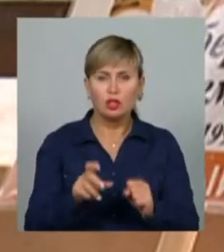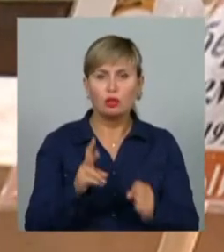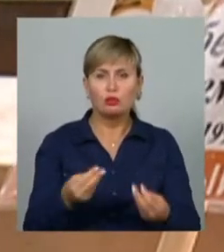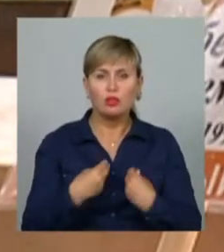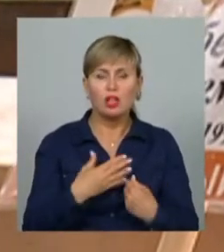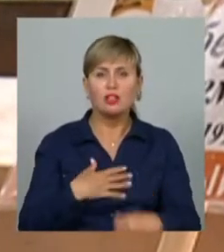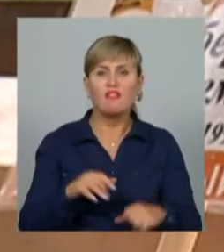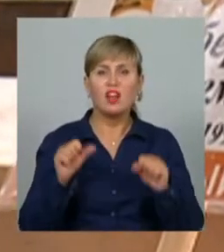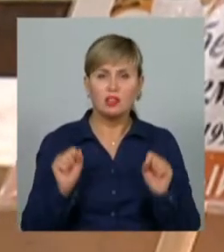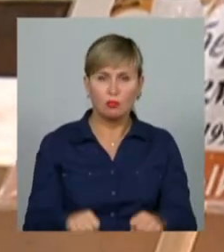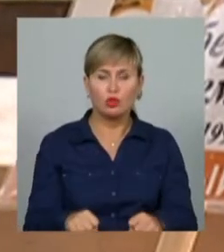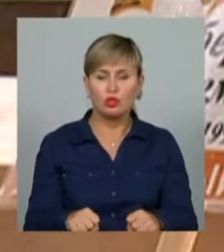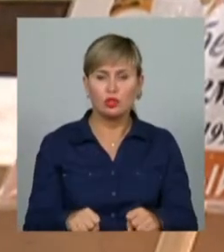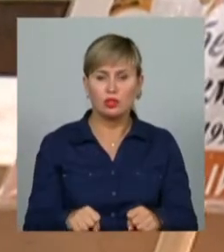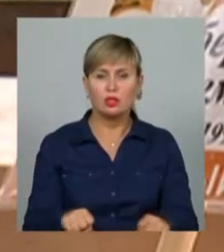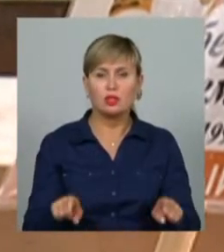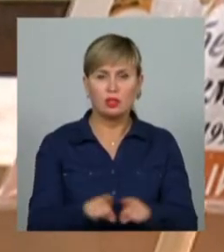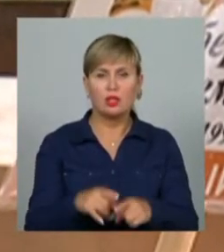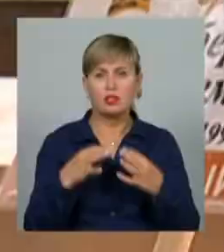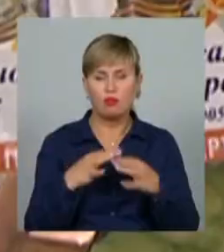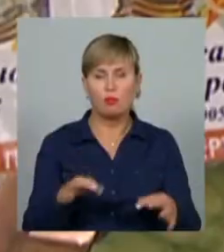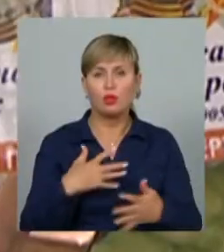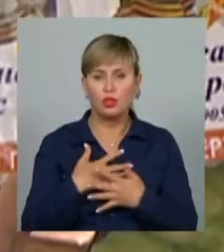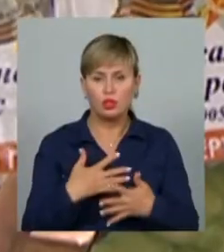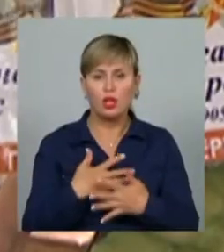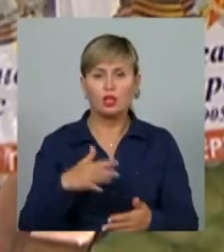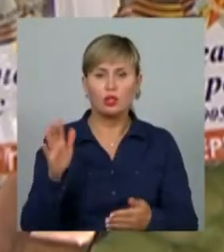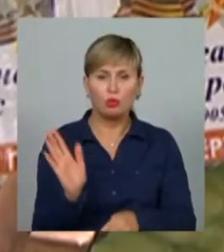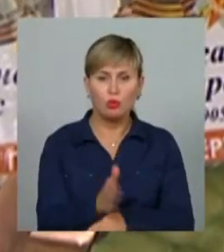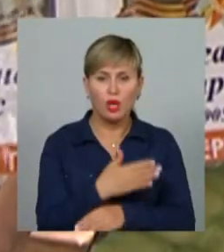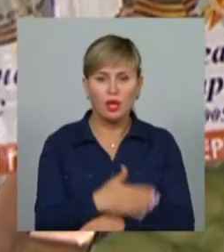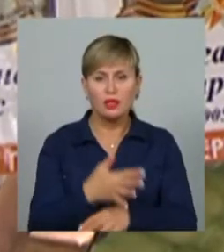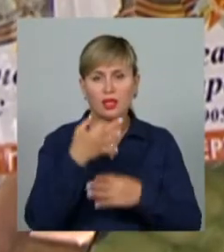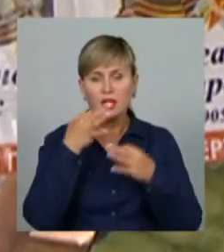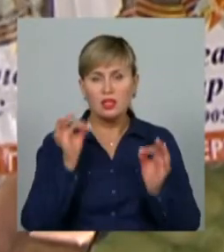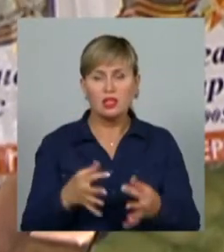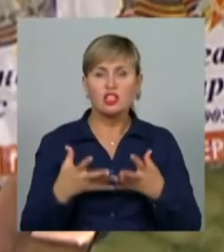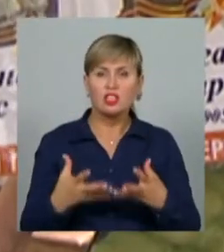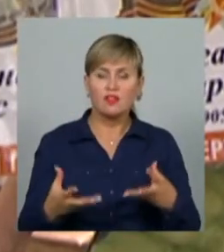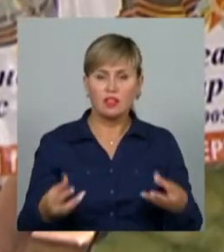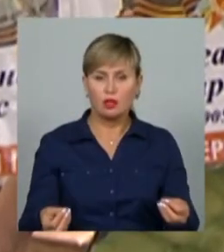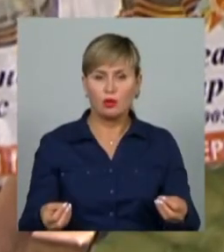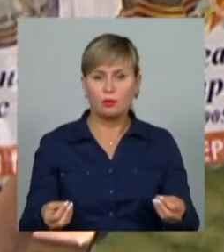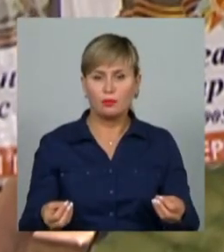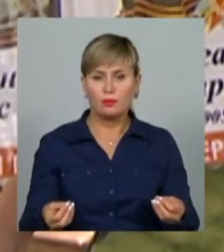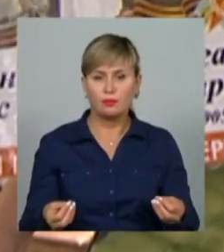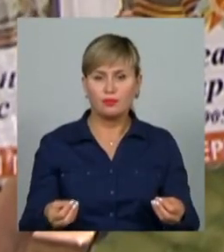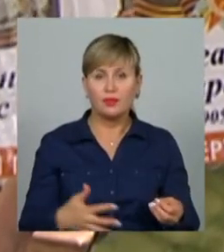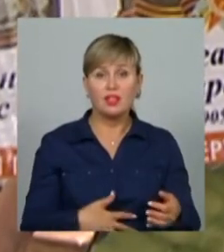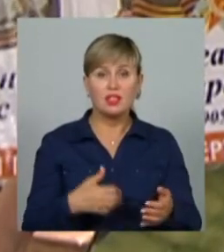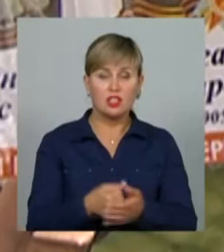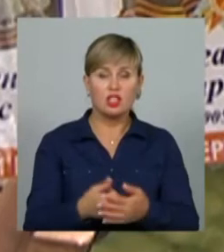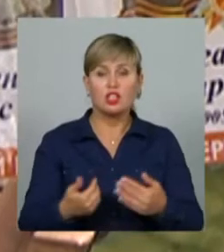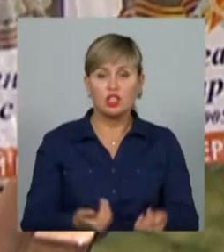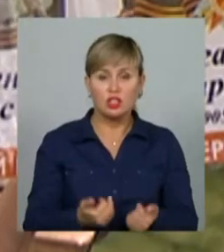нам возможность вот так вот свободно дышать, гулять, наслаждаться весной, сытно